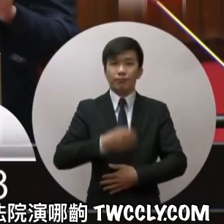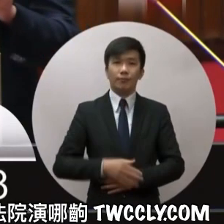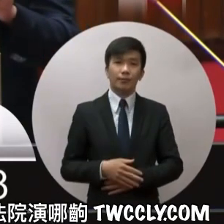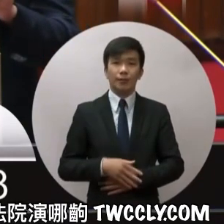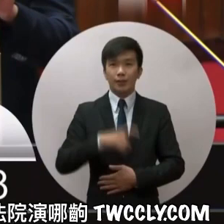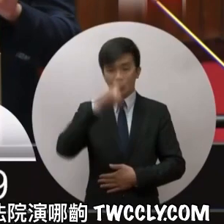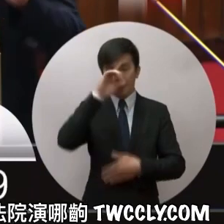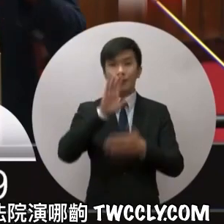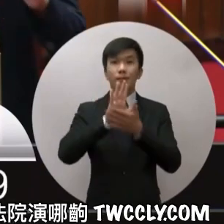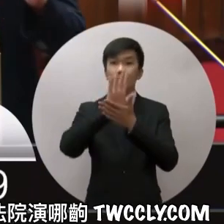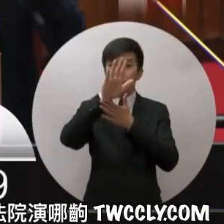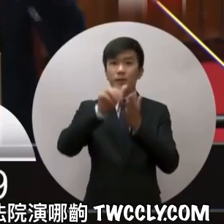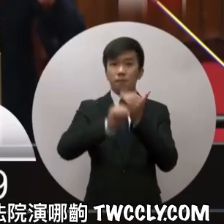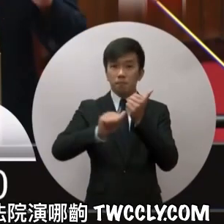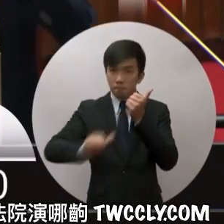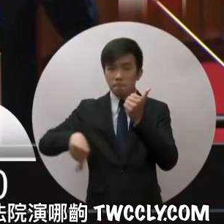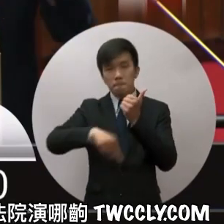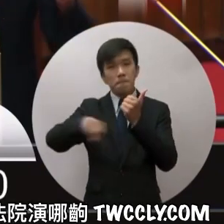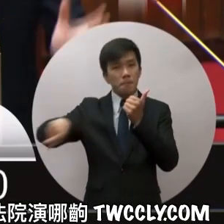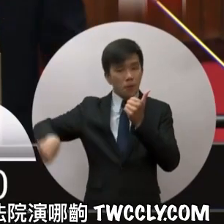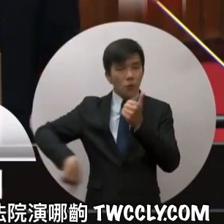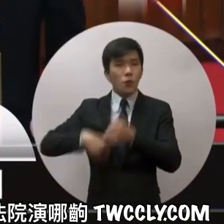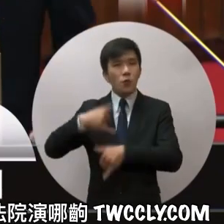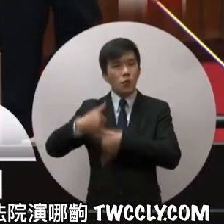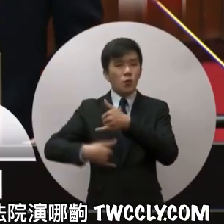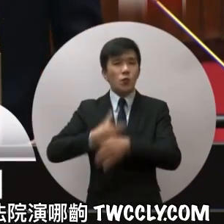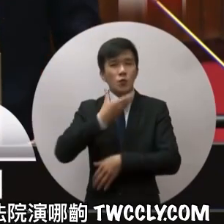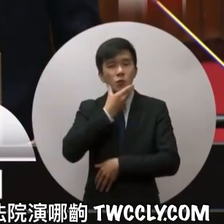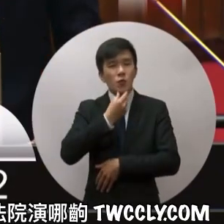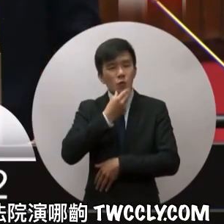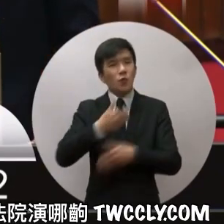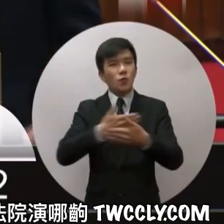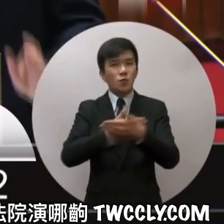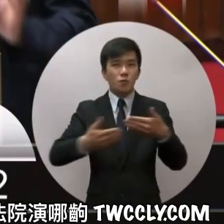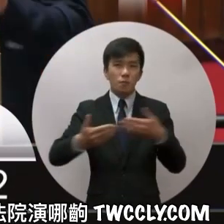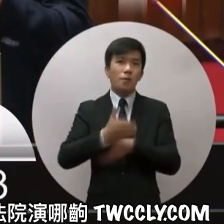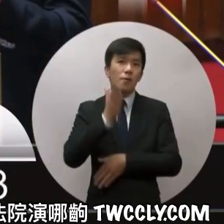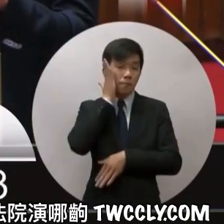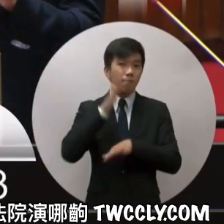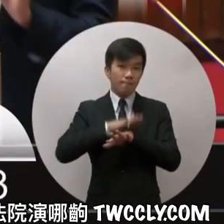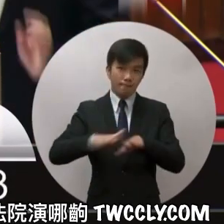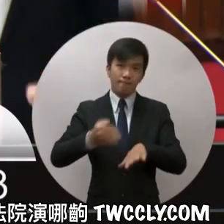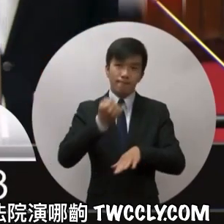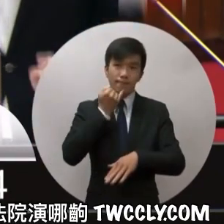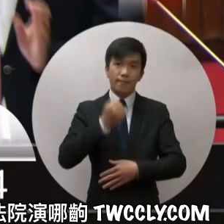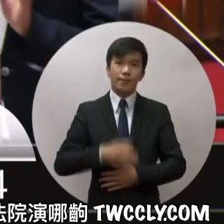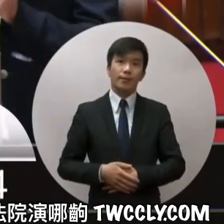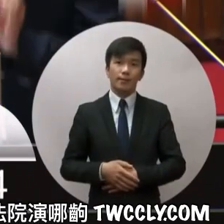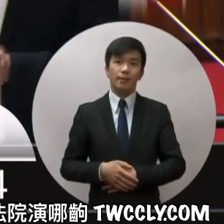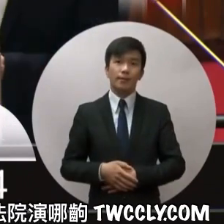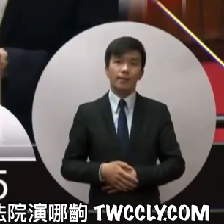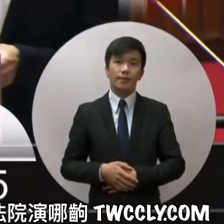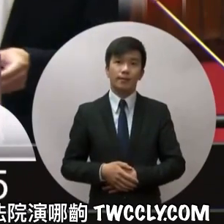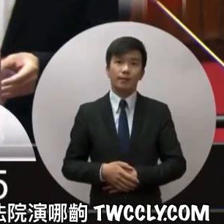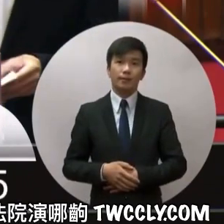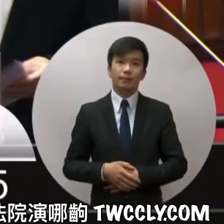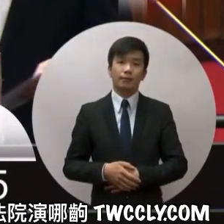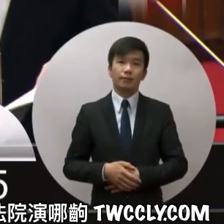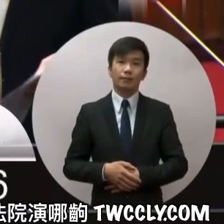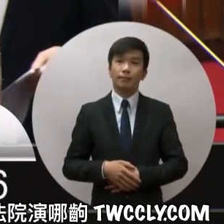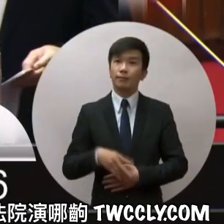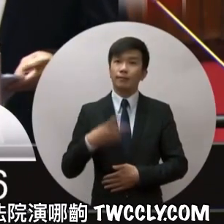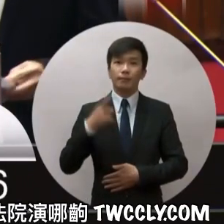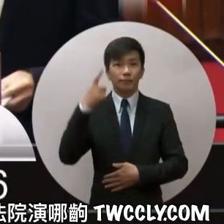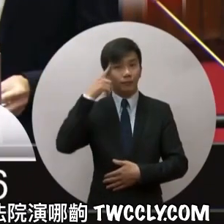子子孫孫可以享受更好的一個交通一個安全的環境另外再請教一下就是